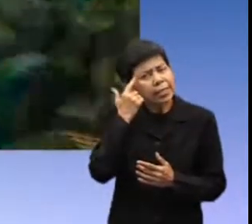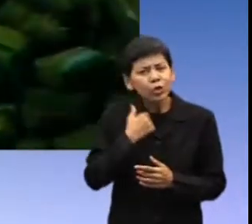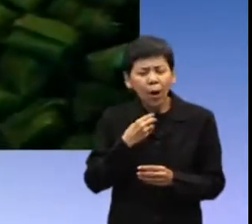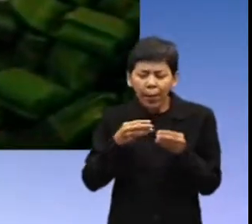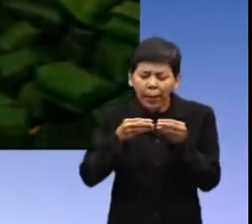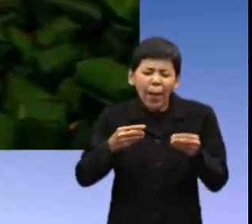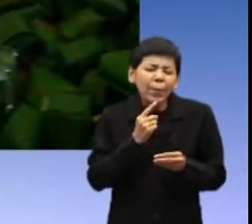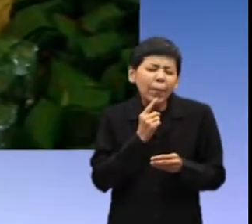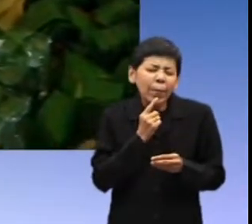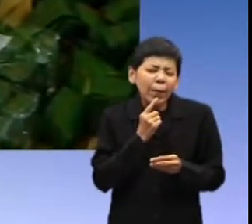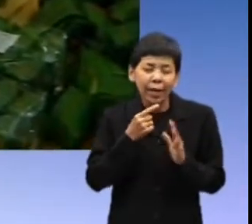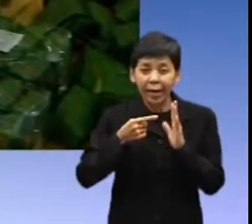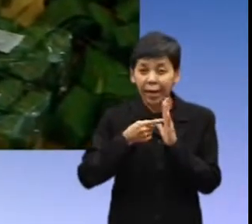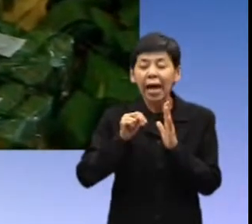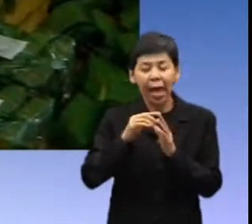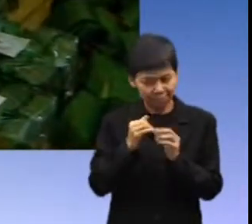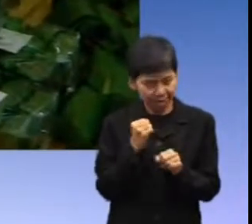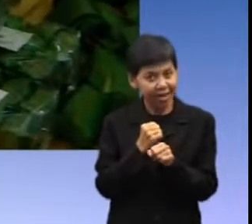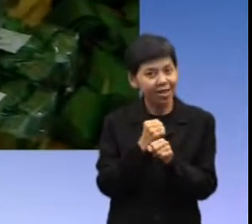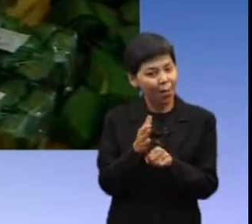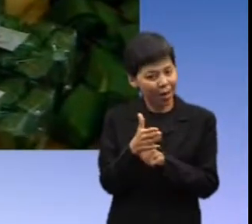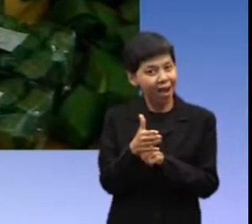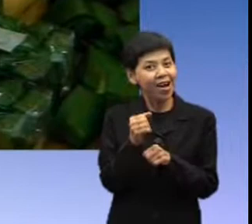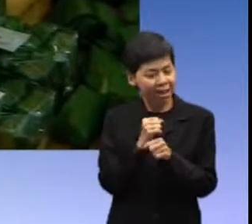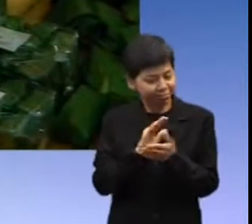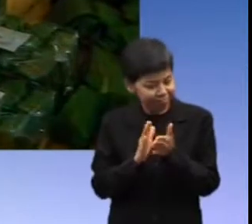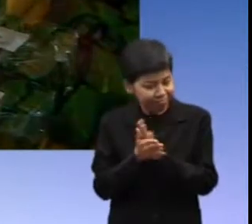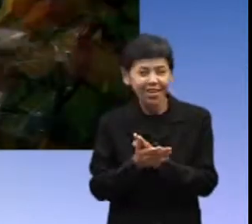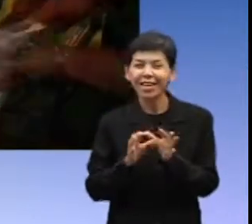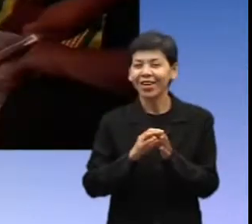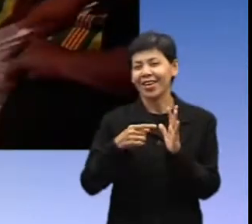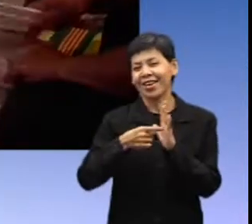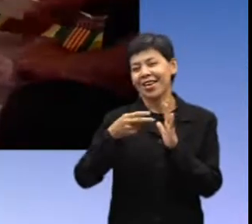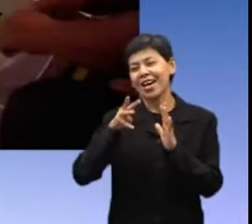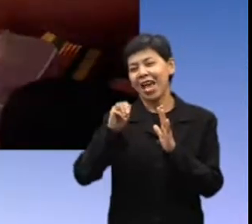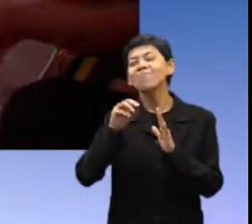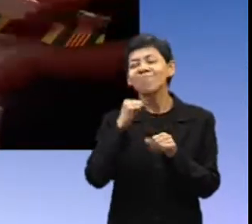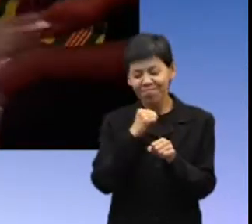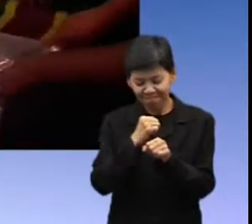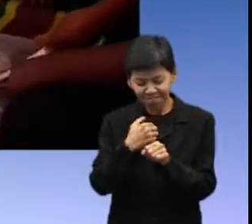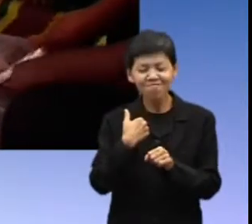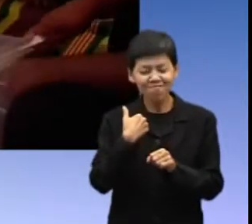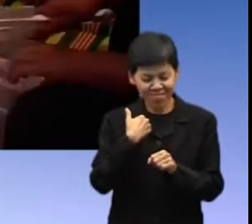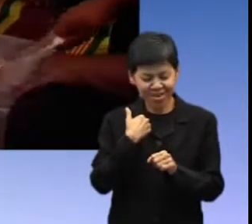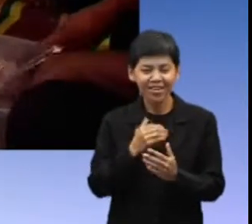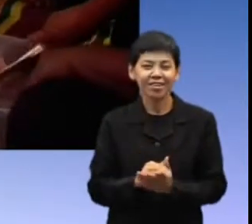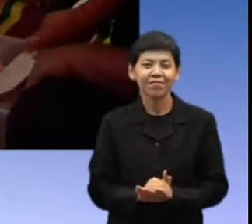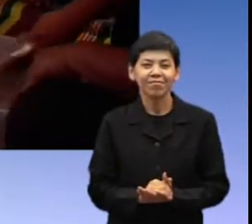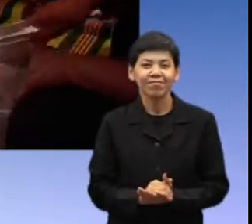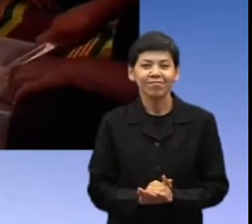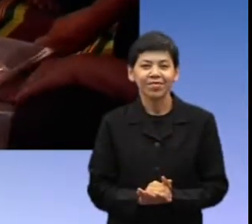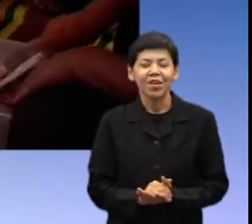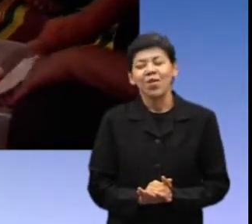ที่ชอบทานแหนมคุณชวนพิษยังมีผลิตภัณฑ์จากปลาที่แปรรูปออกมาเป็นแหนมให้ท่านผู้ชมได้ลองชิมด้วยเหรอ